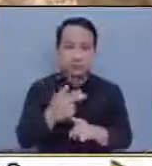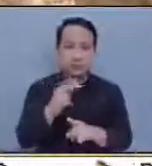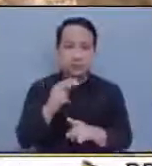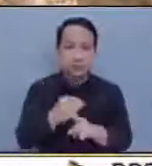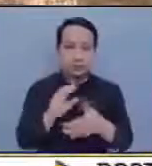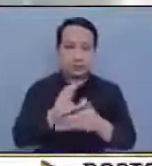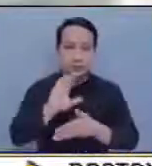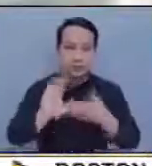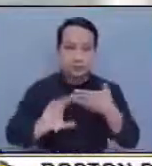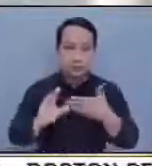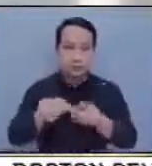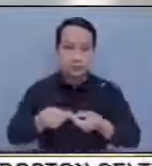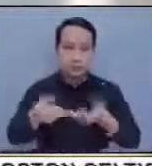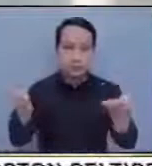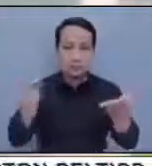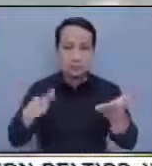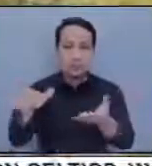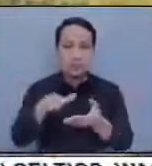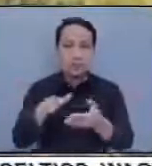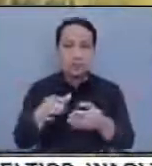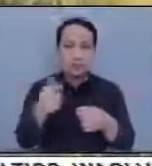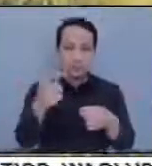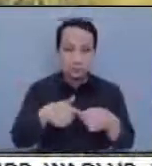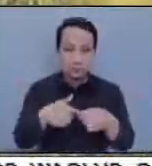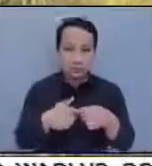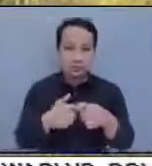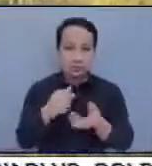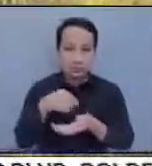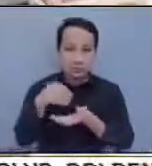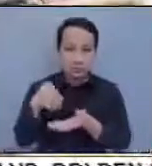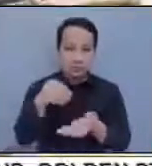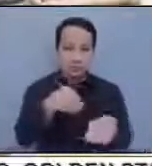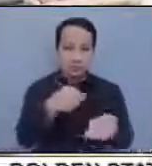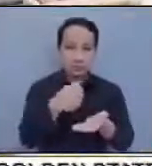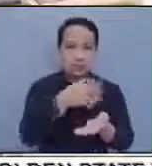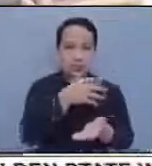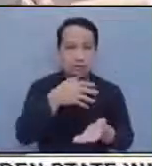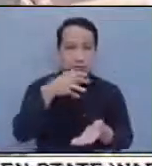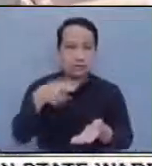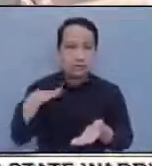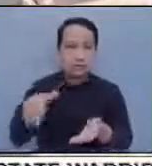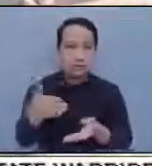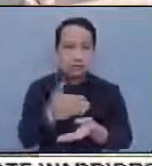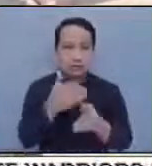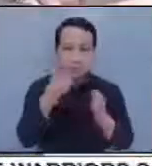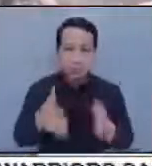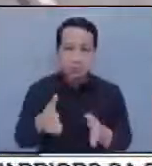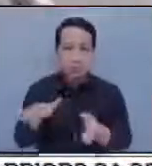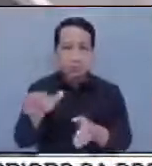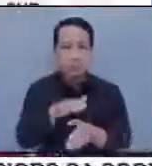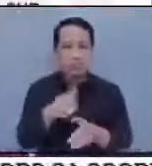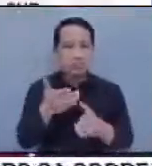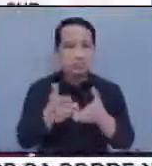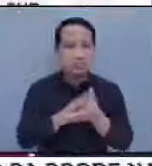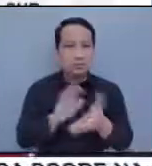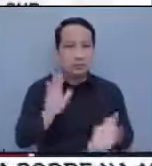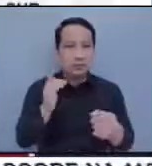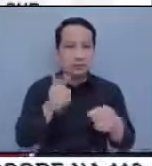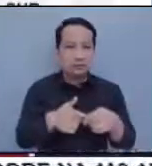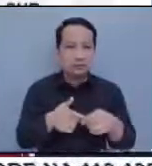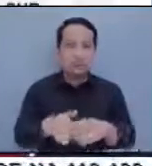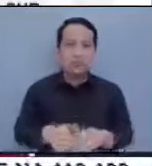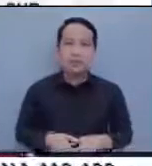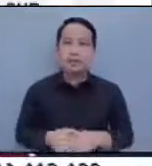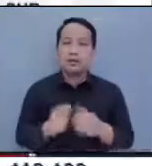kanilang distribusyon ng fuel subsidy para sa mga magsasaka at mangingisdang lubos na apektado ng taas presyo sa krudo. Bukod pa